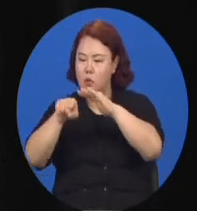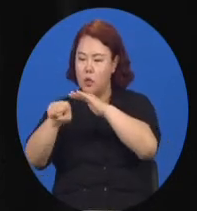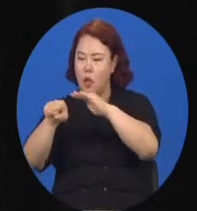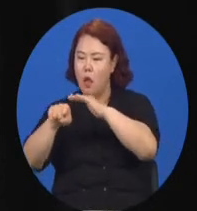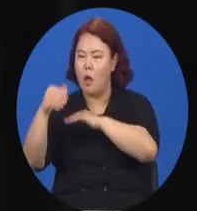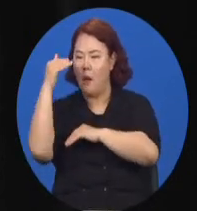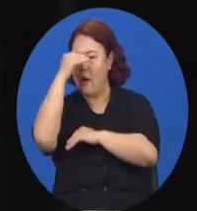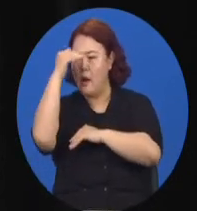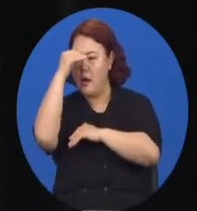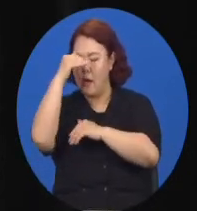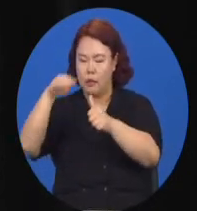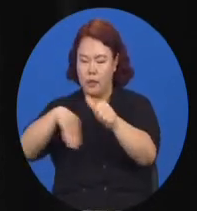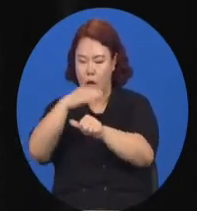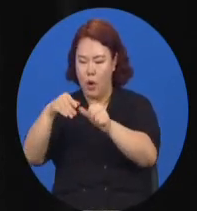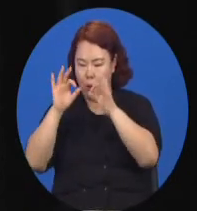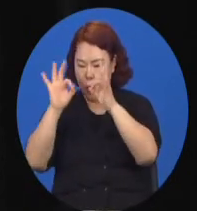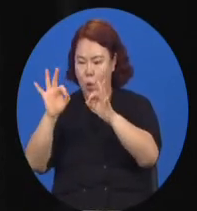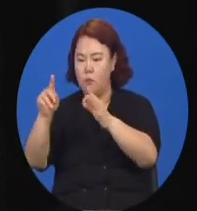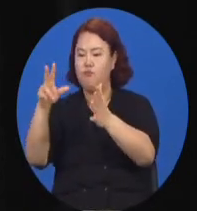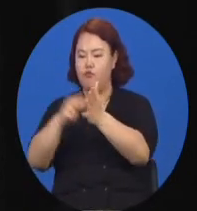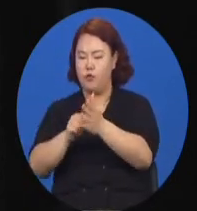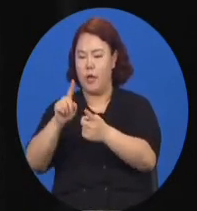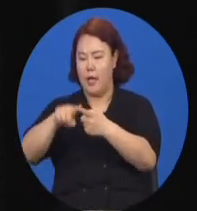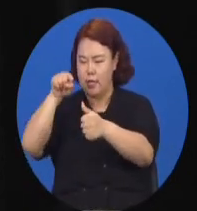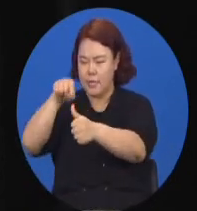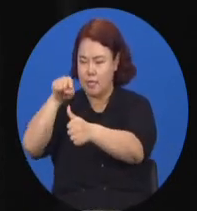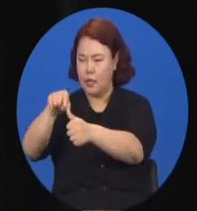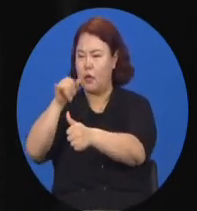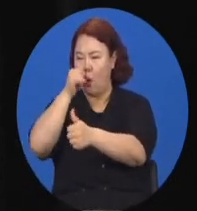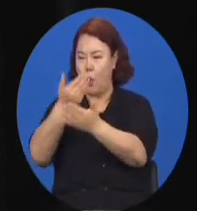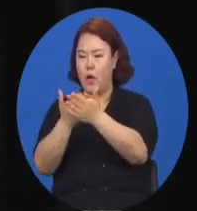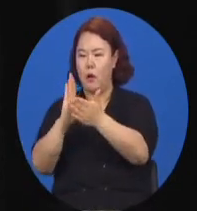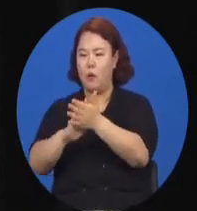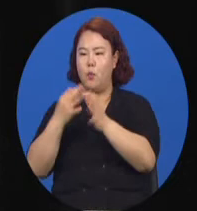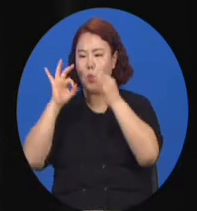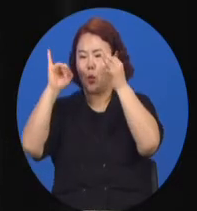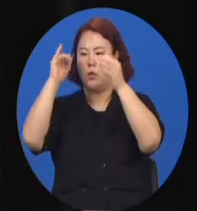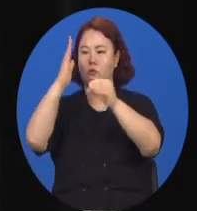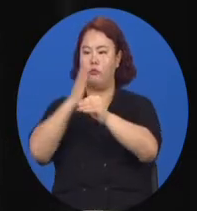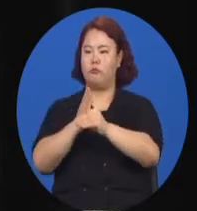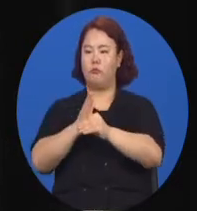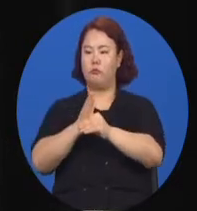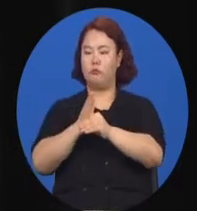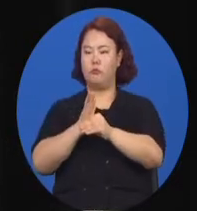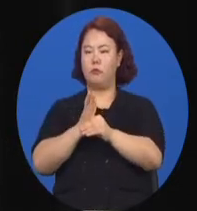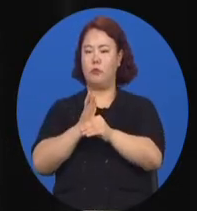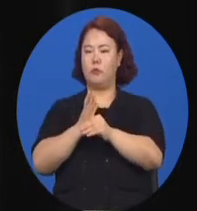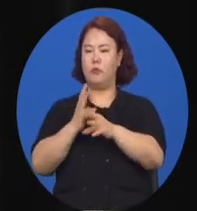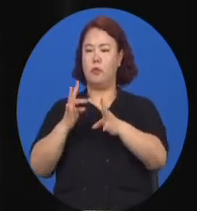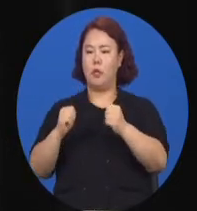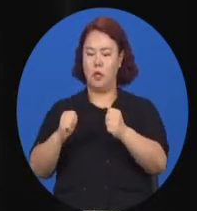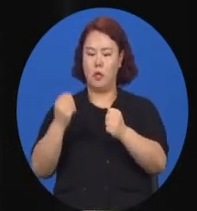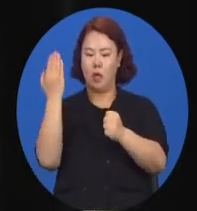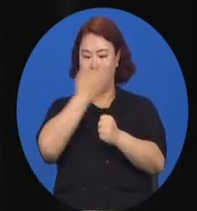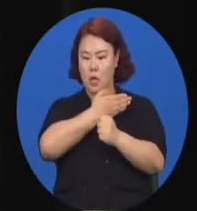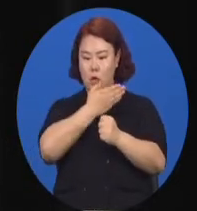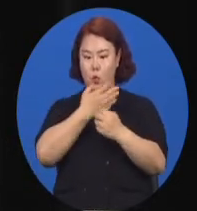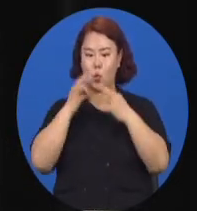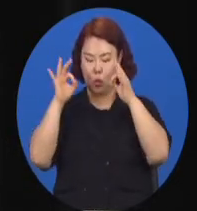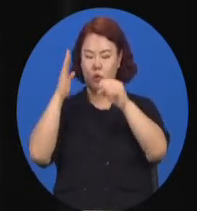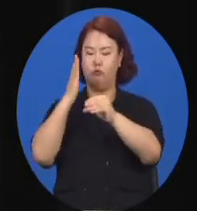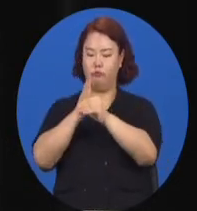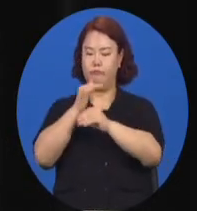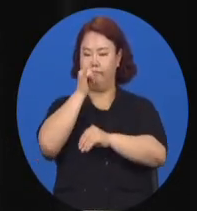대한 상황을 살피고 거기에 대한 문제점을 지적하고 개선하는 노력을 하고 있기 때문에 많이 그 정한 노력이 이루어지고 있고